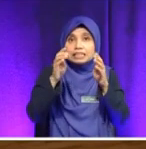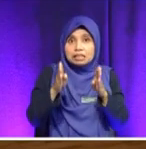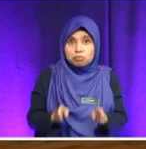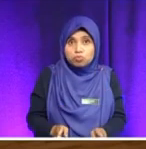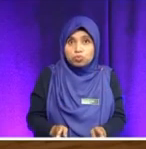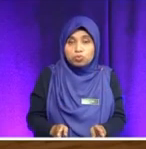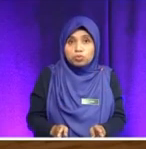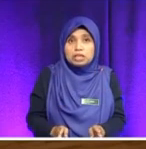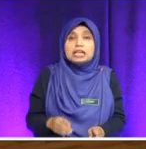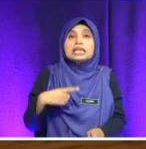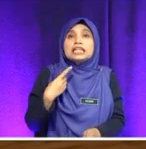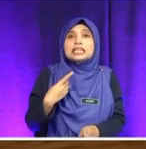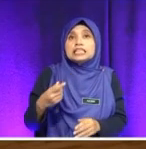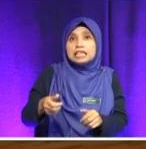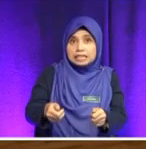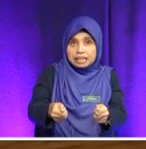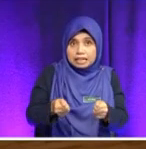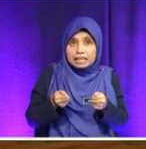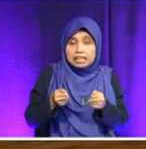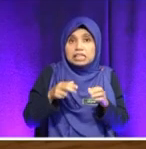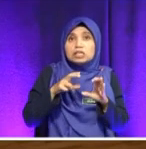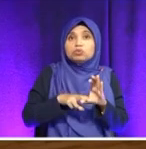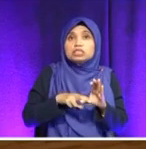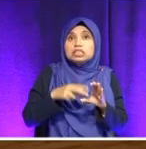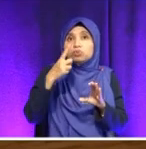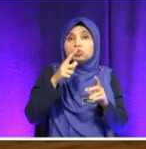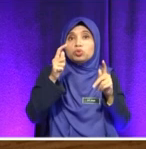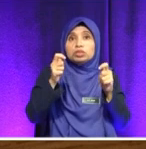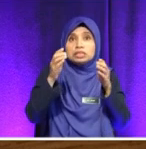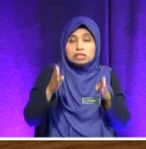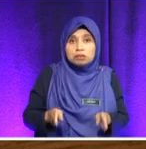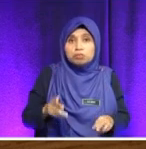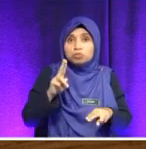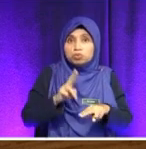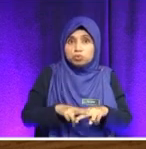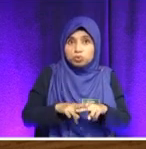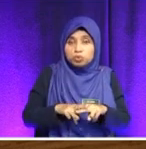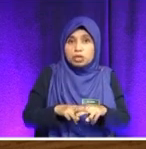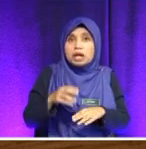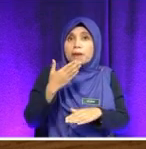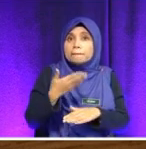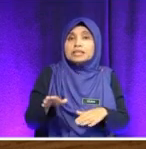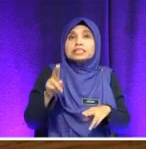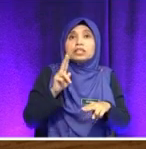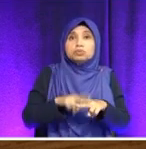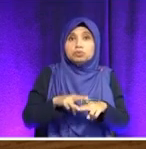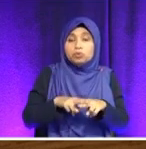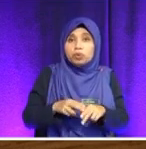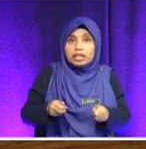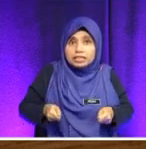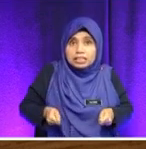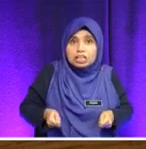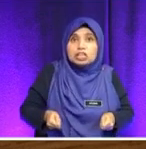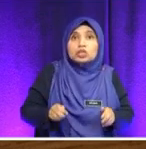tetamu, okay, kita tarik kerusi, kerusi untuk tetamu duduk. Bila tetamu dah hampir duduk, kita dorong kerusi,